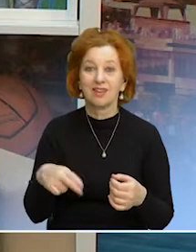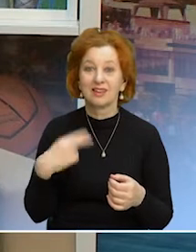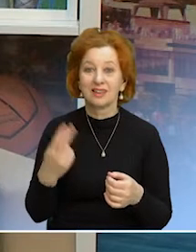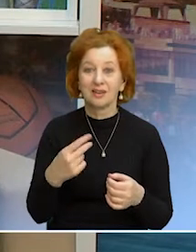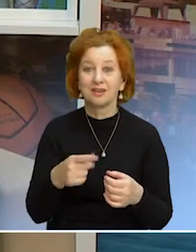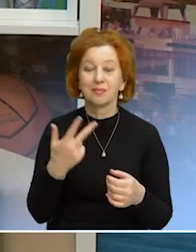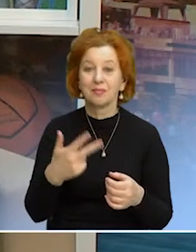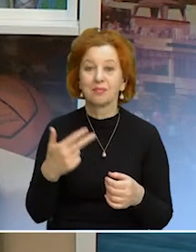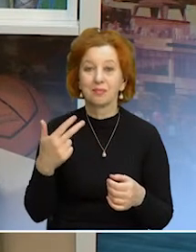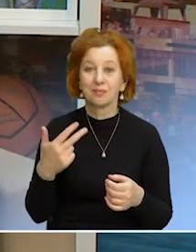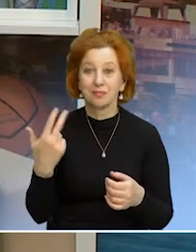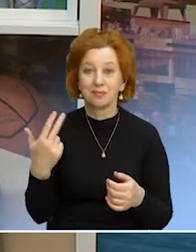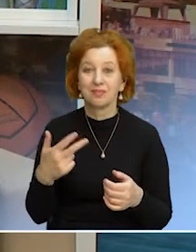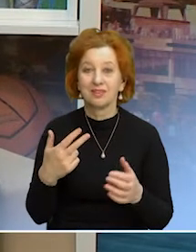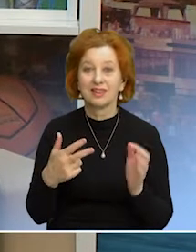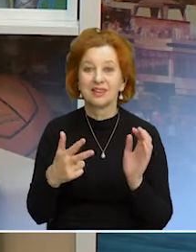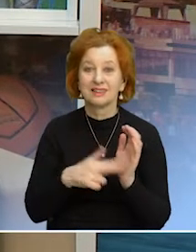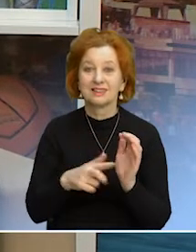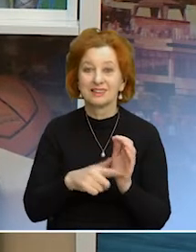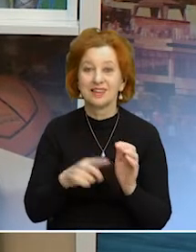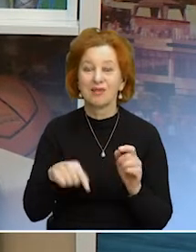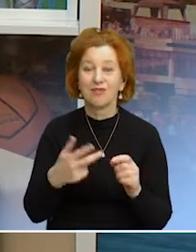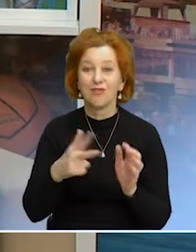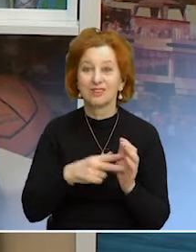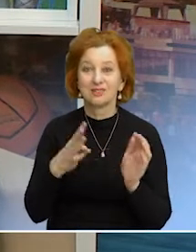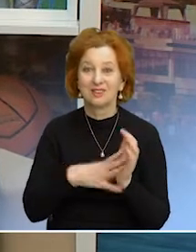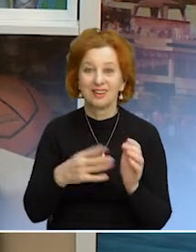31 декабря в 6:30, 7, 8,